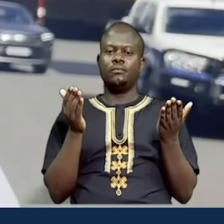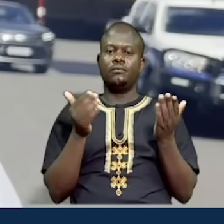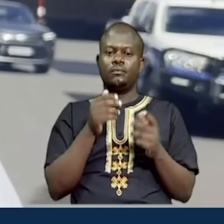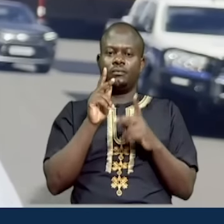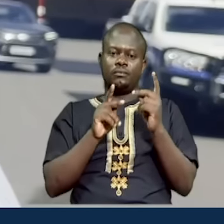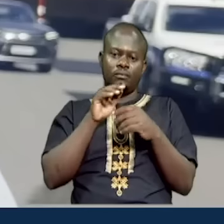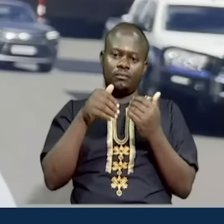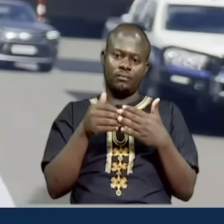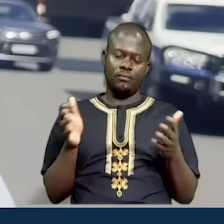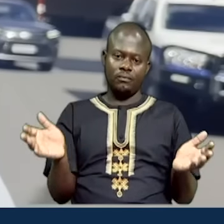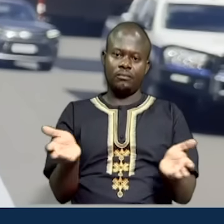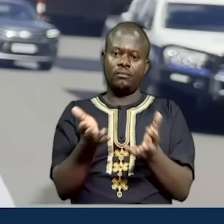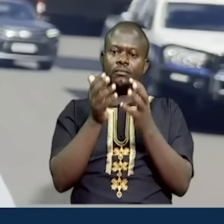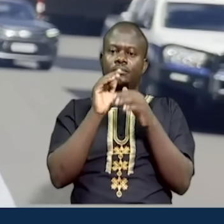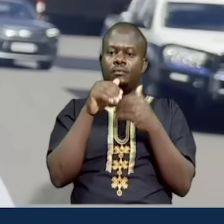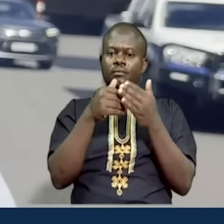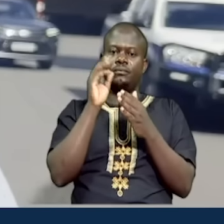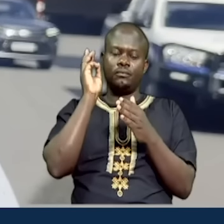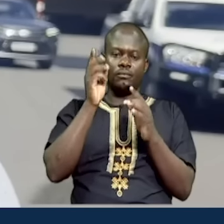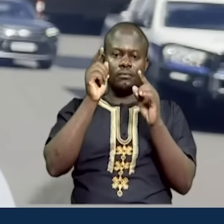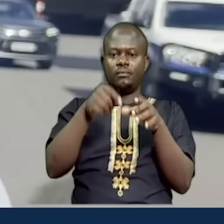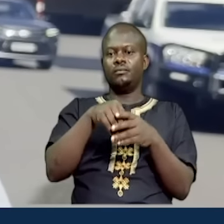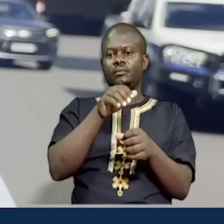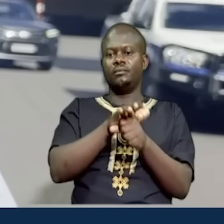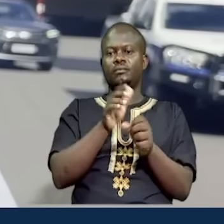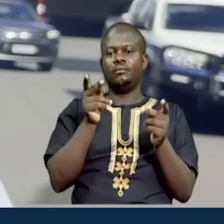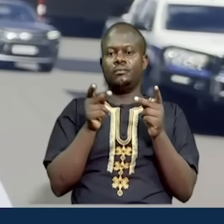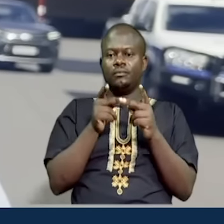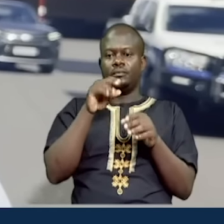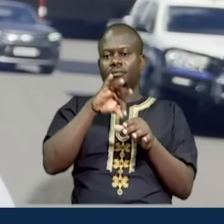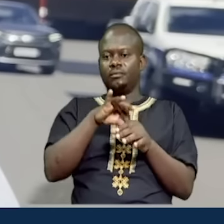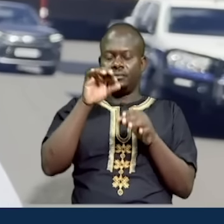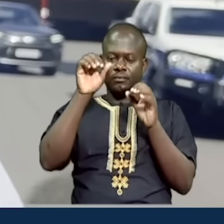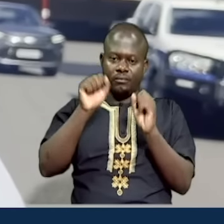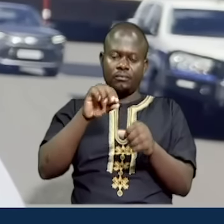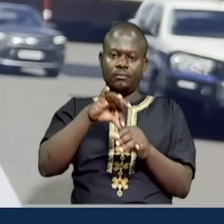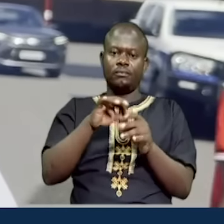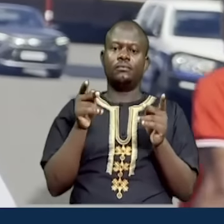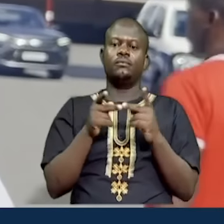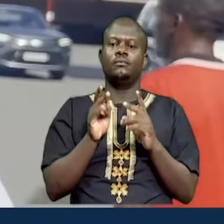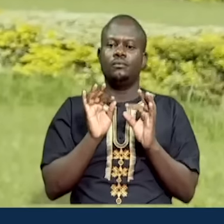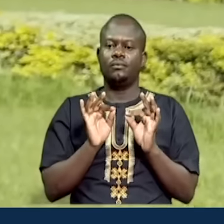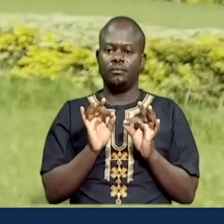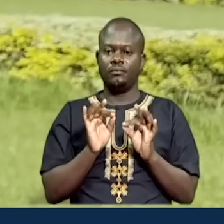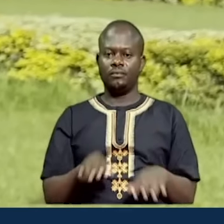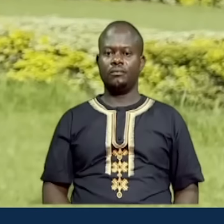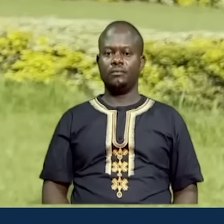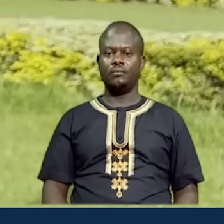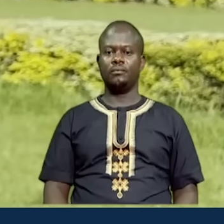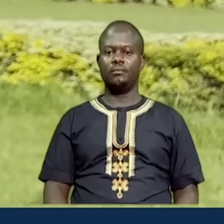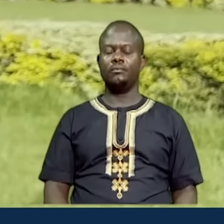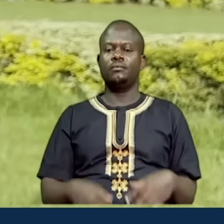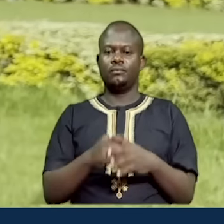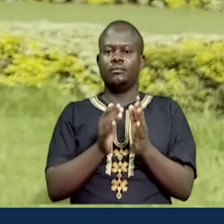abaturage mu bukangurambaga, abaturage bazitabira ari benshi, naho tuzatorera tuzatore ari ahantu hasa neza. Muri iyi nteko